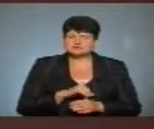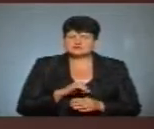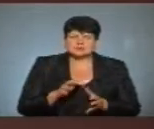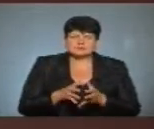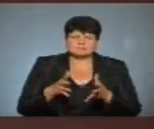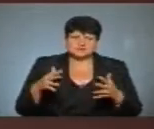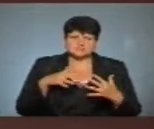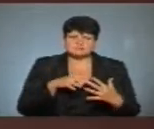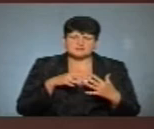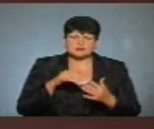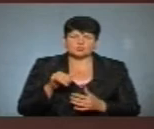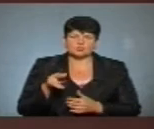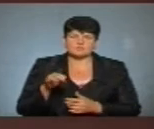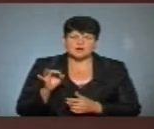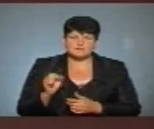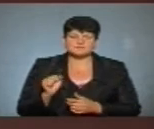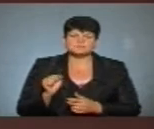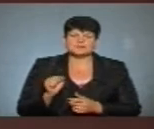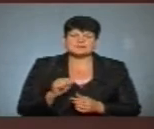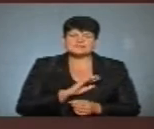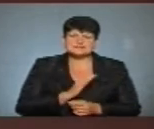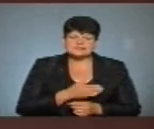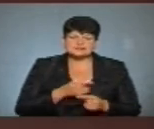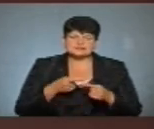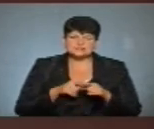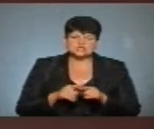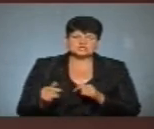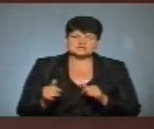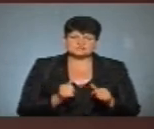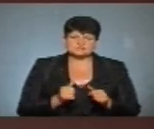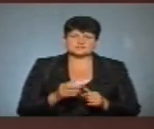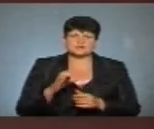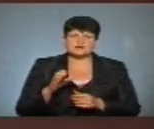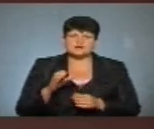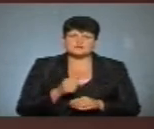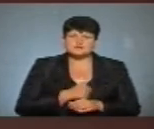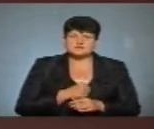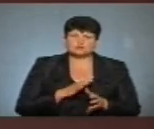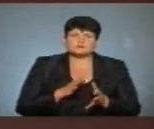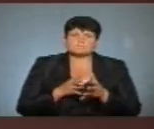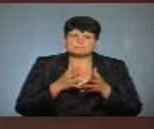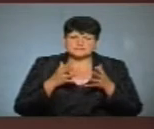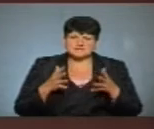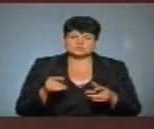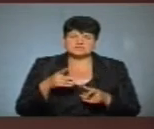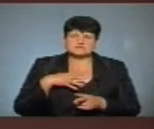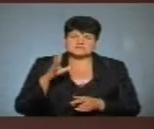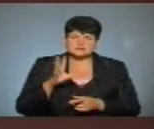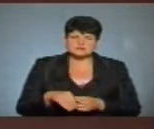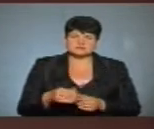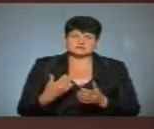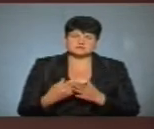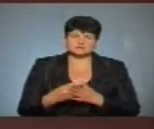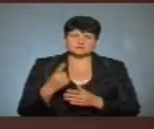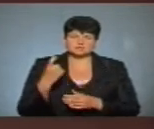бій УПА проти НКВС. Сили та технічне забезпечення радянського війська були більшими. Тоді загинули близько